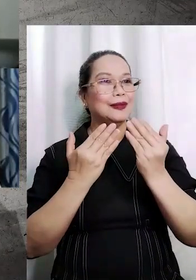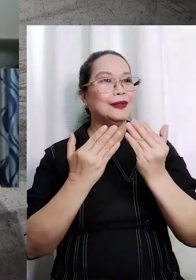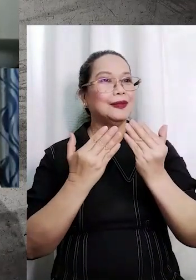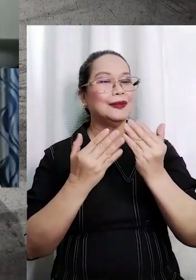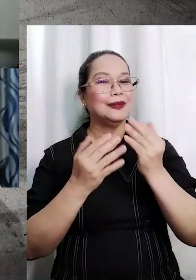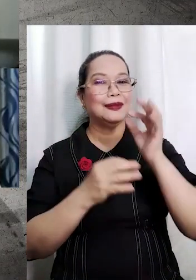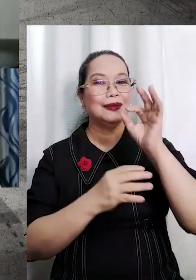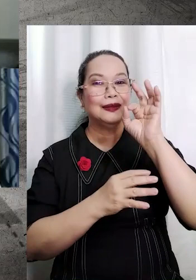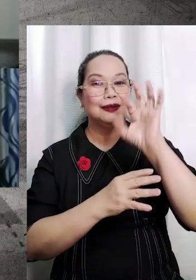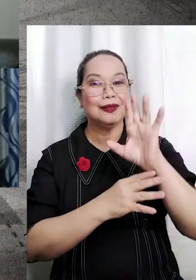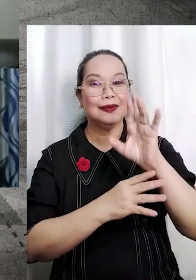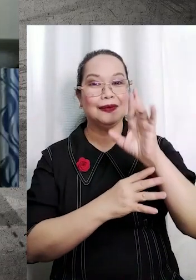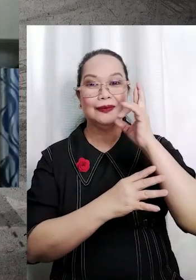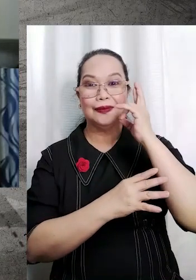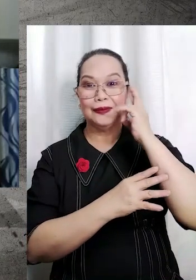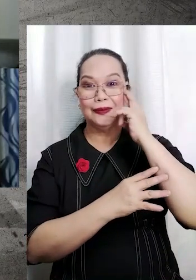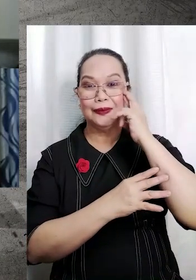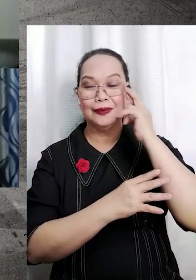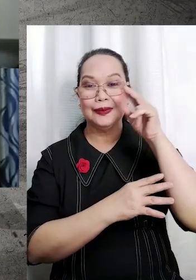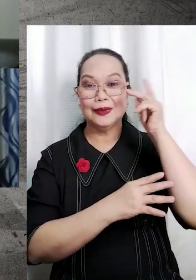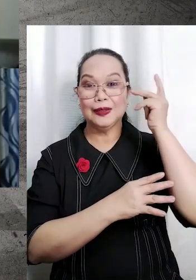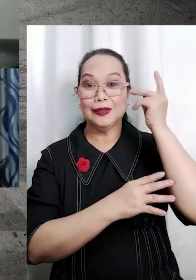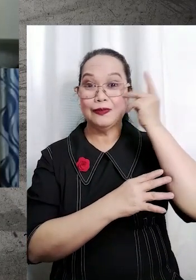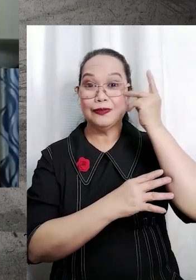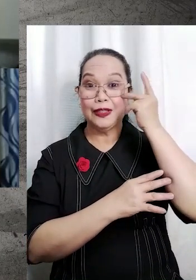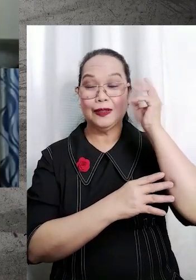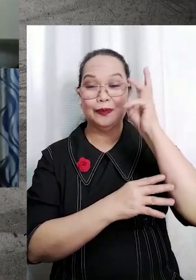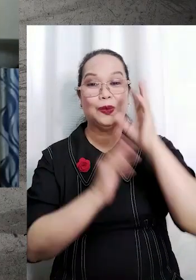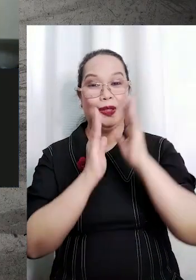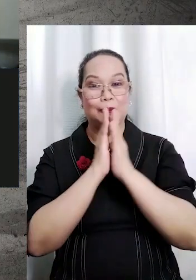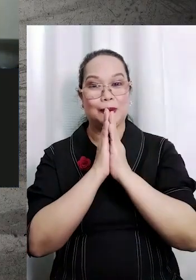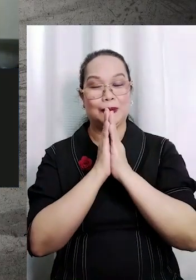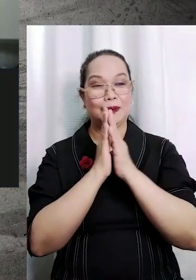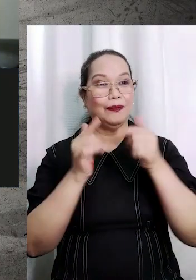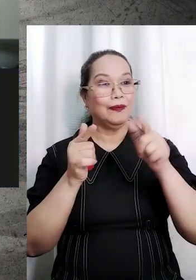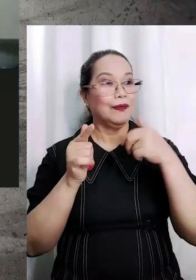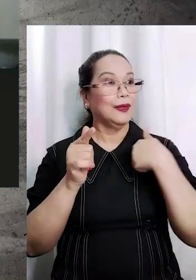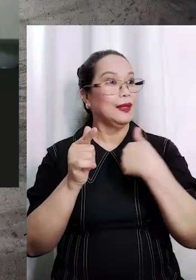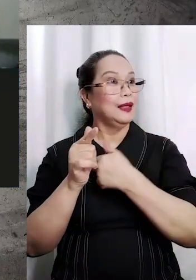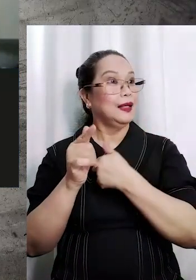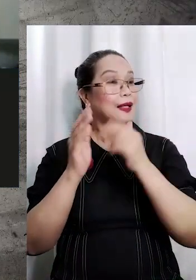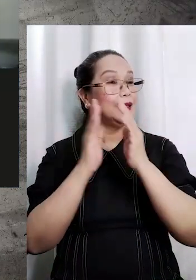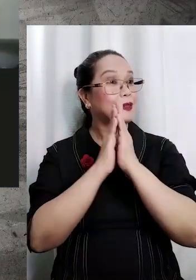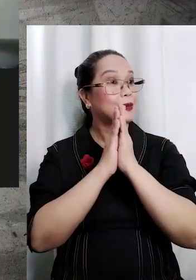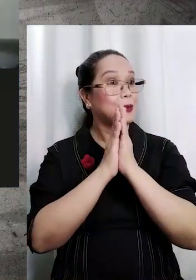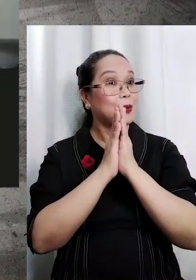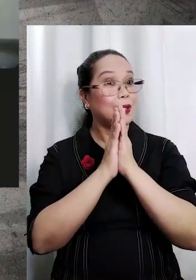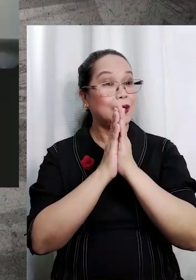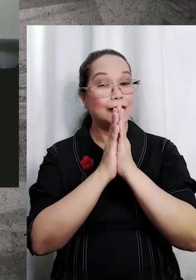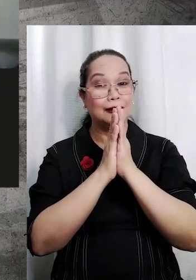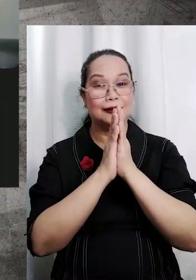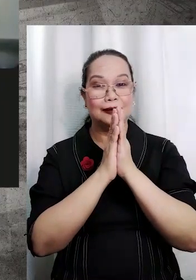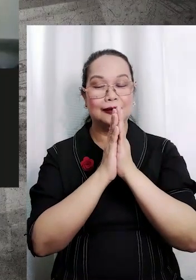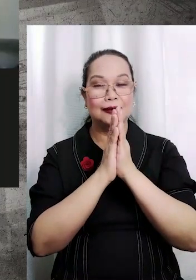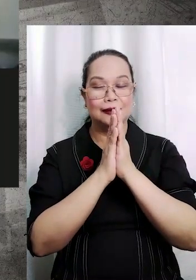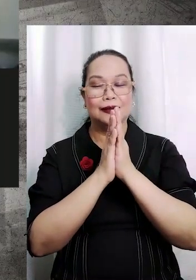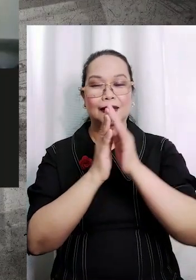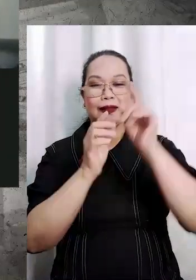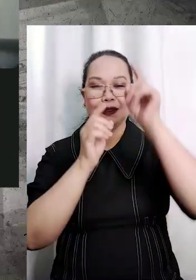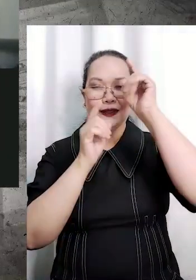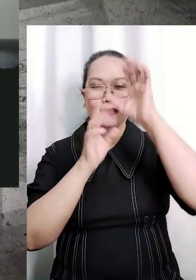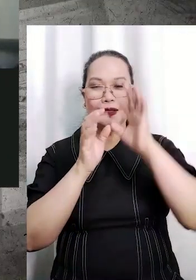ko, hinihiling ko ang Reverend Philip Taroha, ang paunahan tayo sa prayer. Tayo pong lahat ay